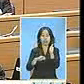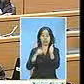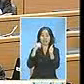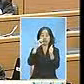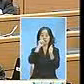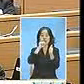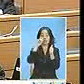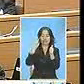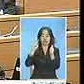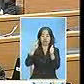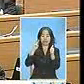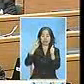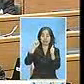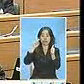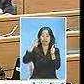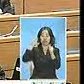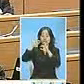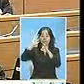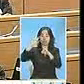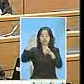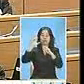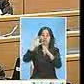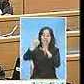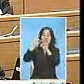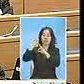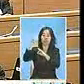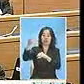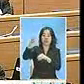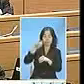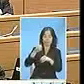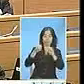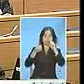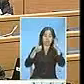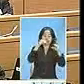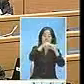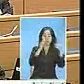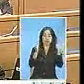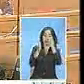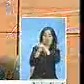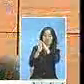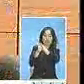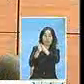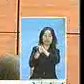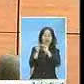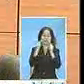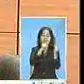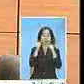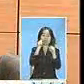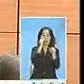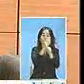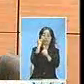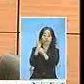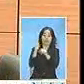เลือกตั้งก็ทำหน้าที่เป็นพี่เลี้ยงของสว.สรรหาเพราะว่าจริงๆแล้วทั้งสว.สรรหาและสว.เลือกตั้งมีอายุ6ปีเท่